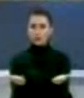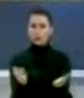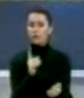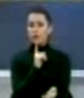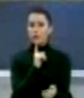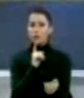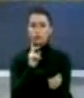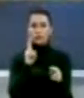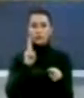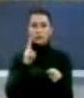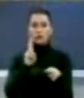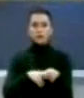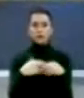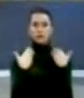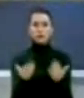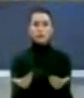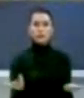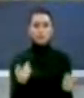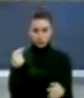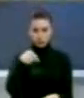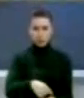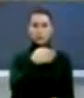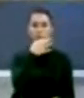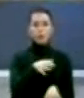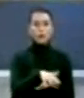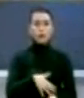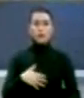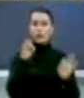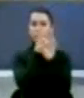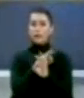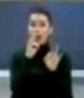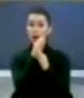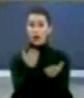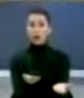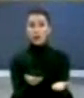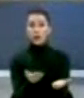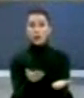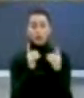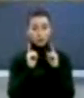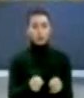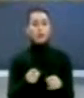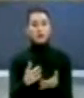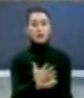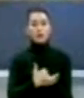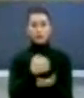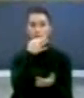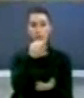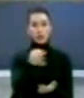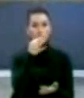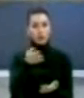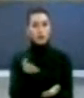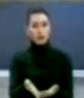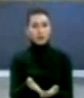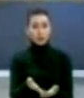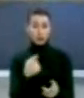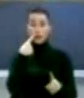murët atë drejtë? Pse nuk ardhët në kuvend me e marë në përmjet platformës 3, edhe më fund, mos